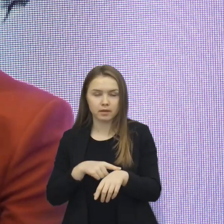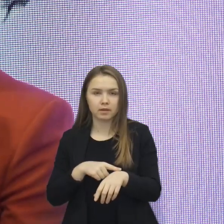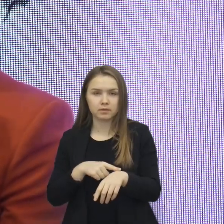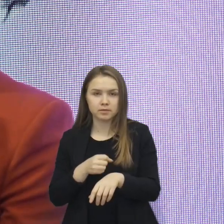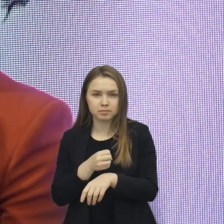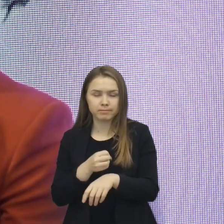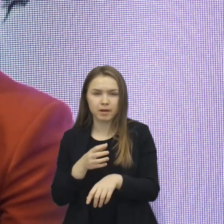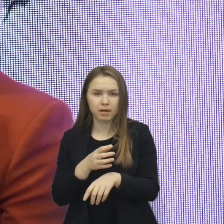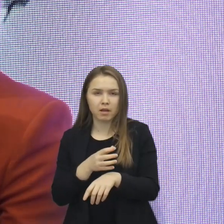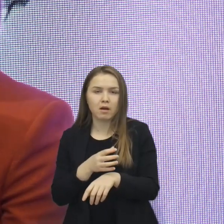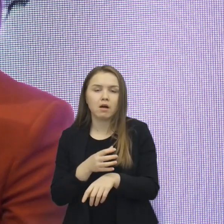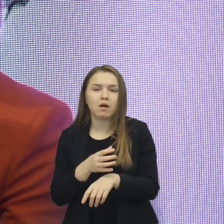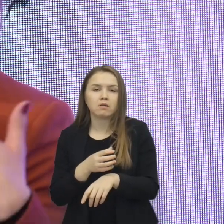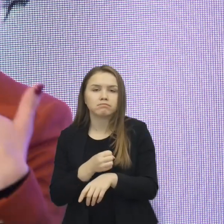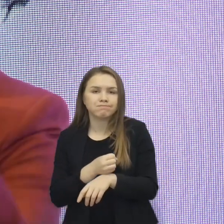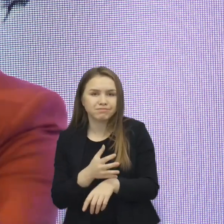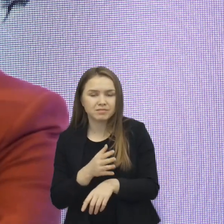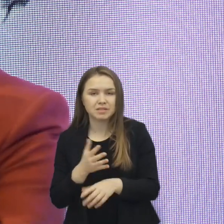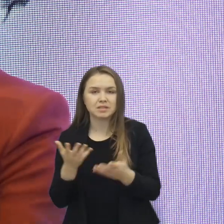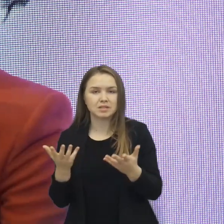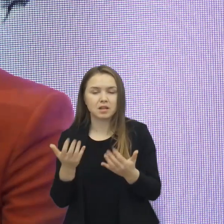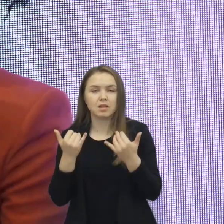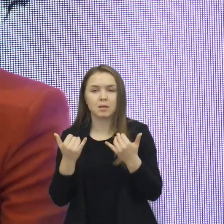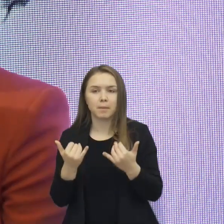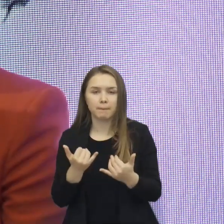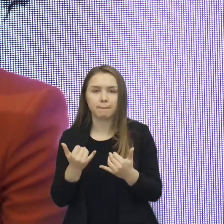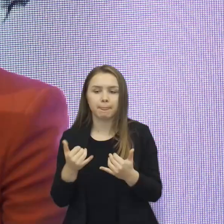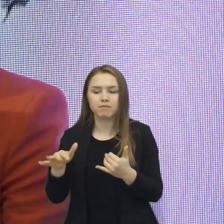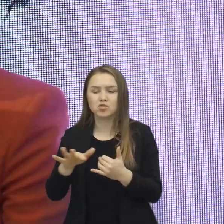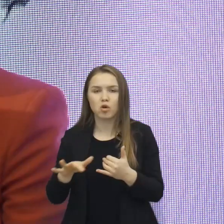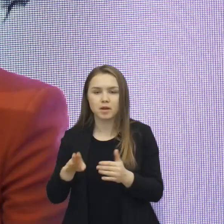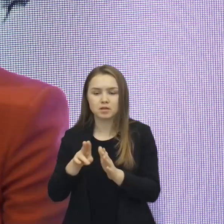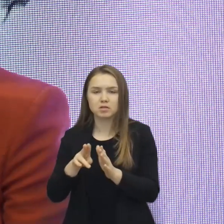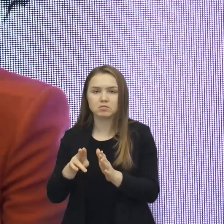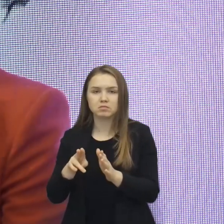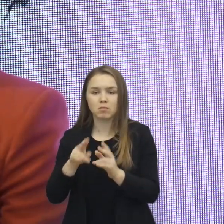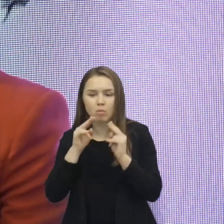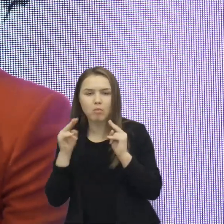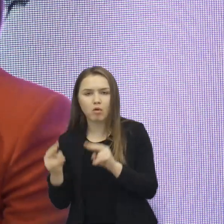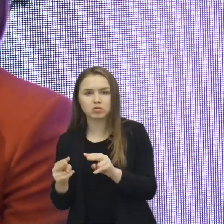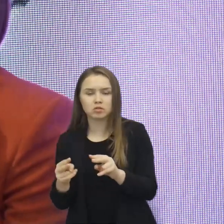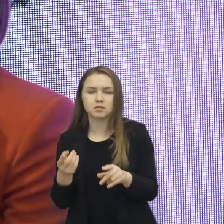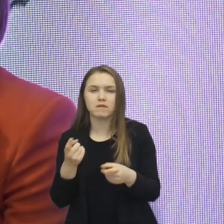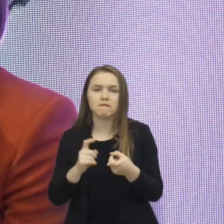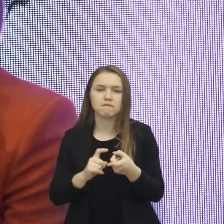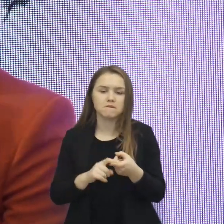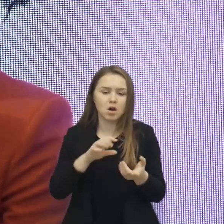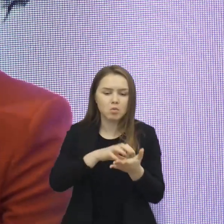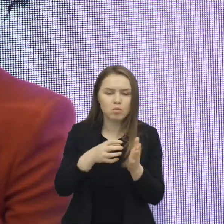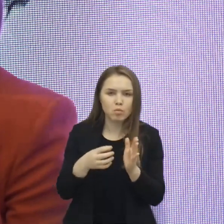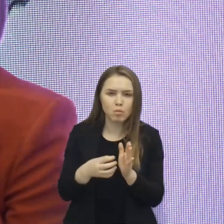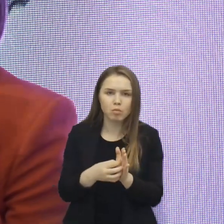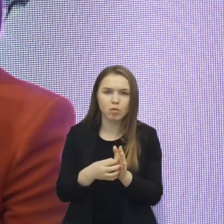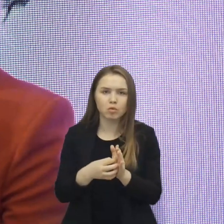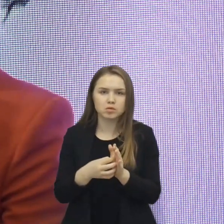visuomenės nuomonės nuostatų, jos rodo, aišku, ir tam tikrą atskirti tiek būsto nuomos rinkoje, tiek